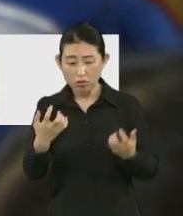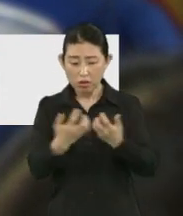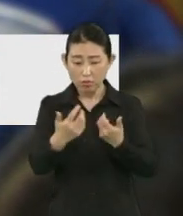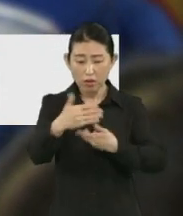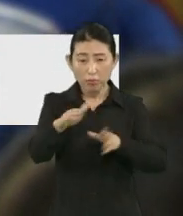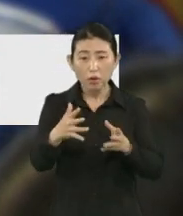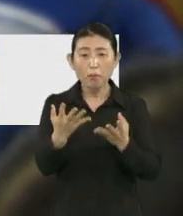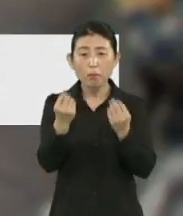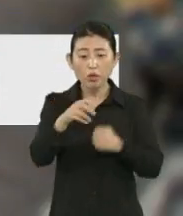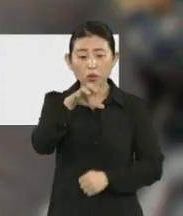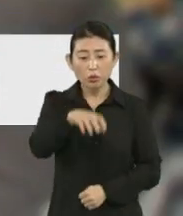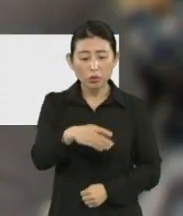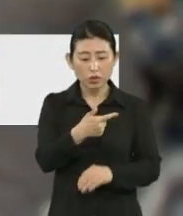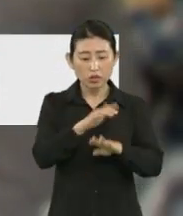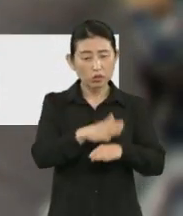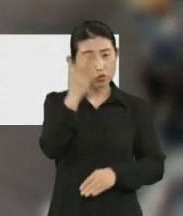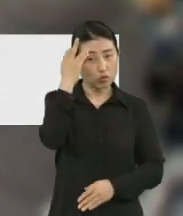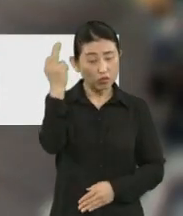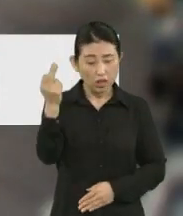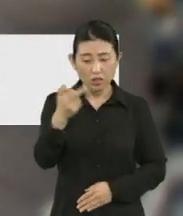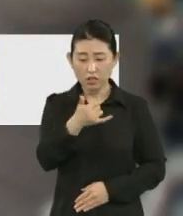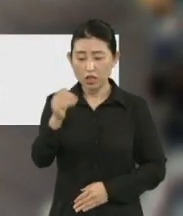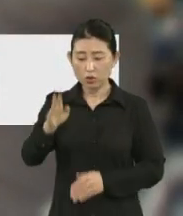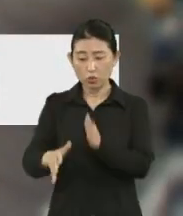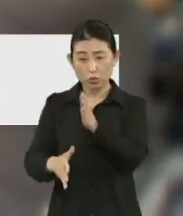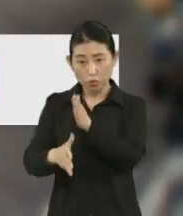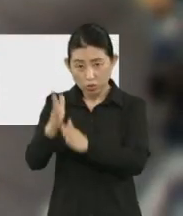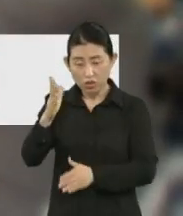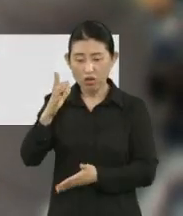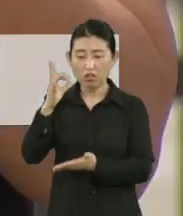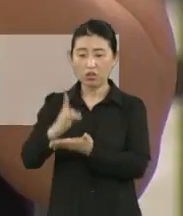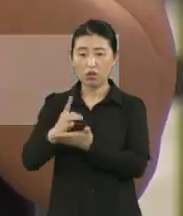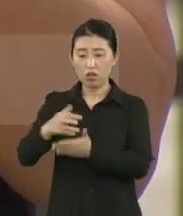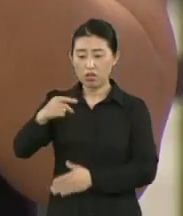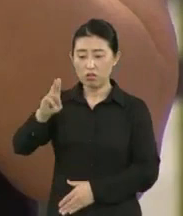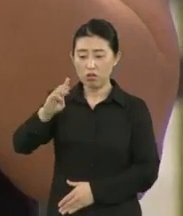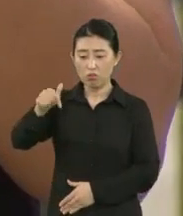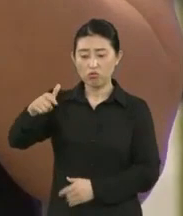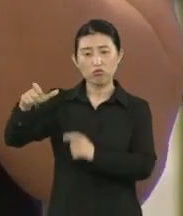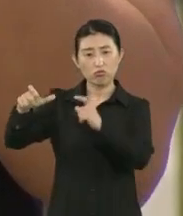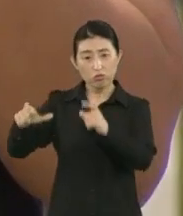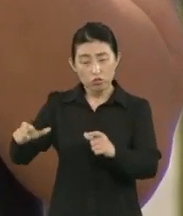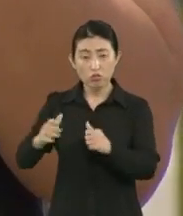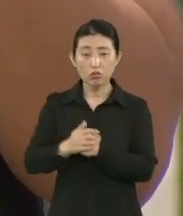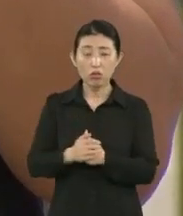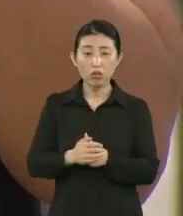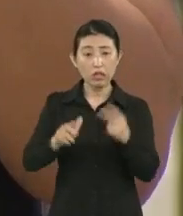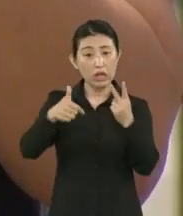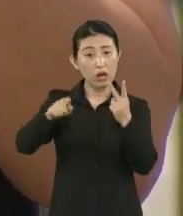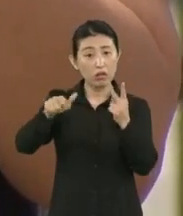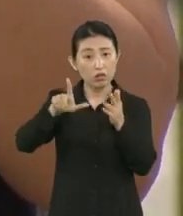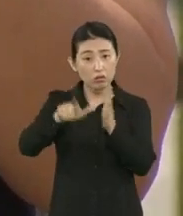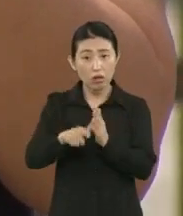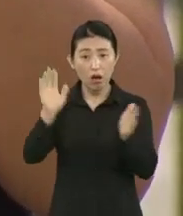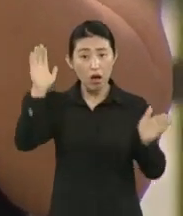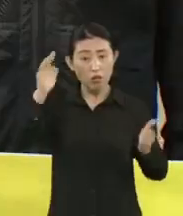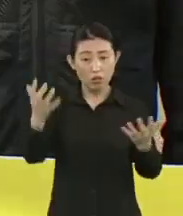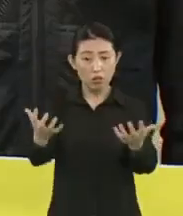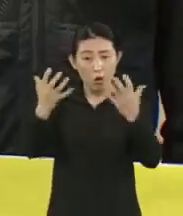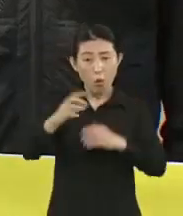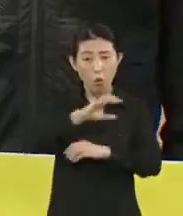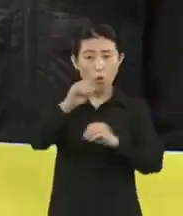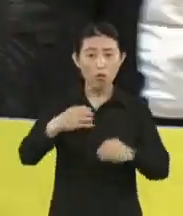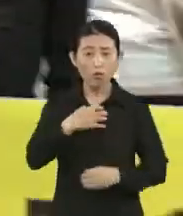과밀학급이 많은 대전 둔산과 세종 신도심, 천안 서북구 등은 2학기 대면 등교가